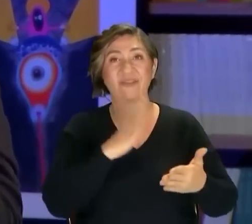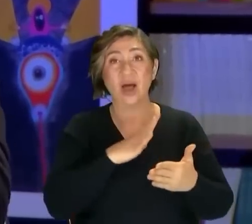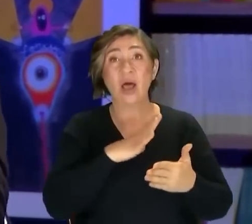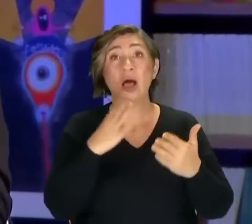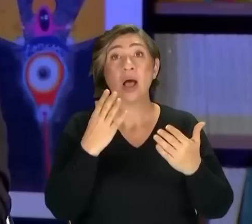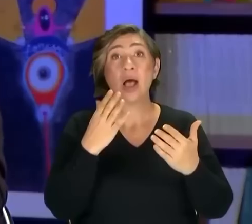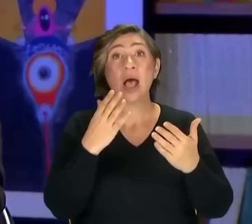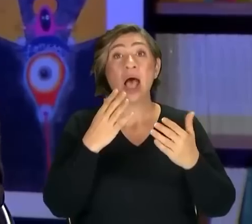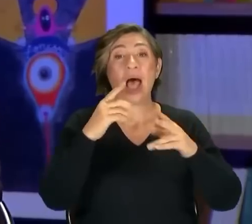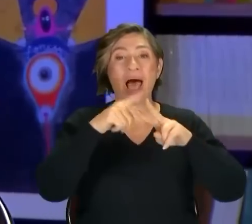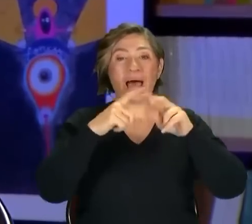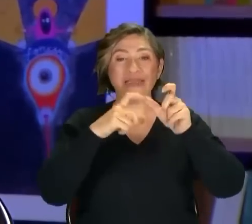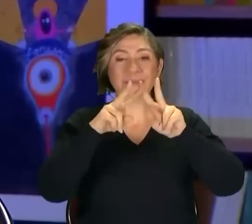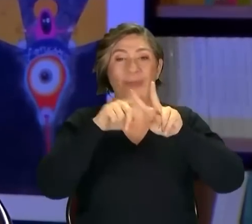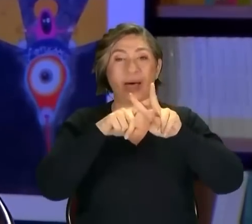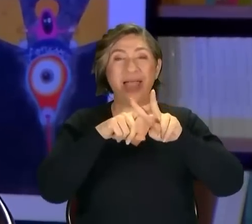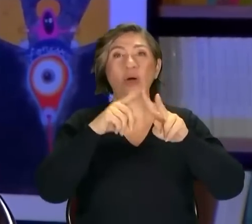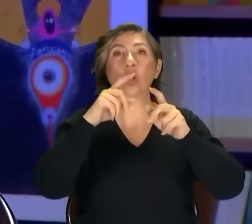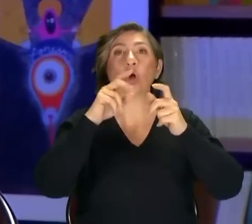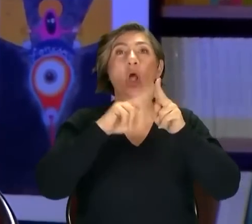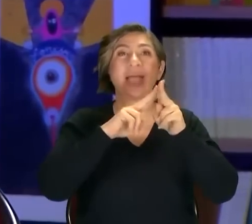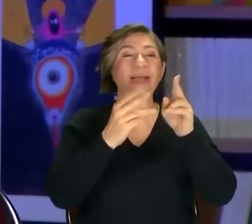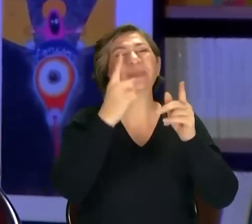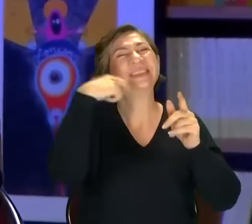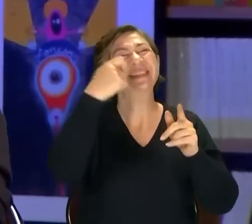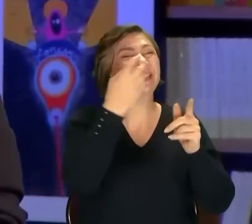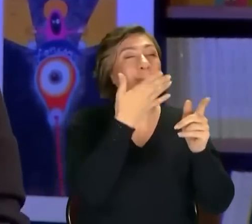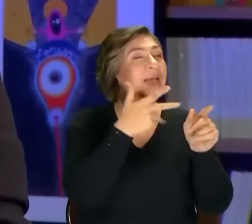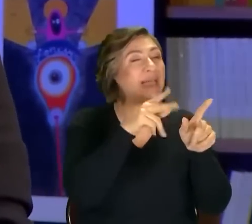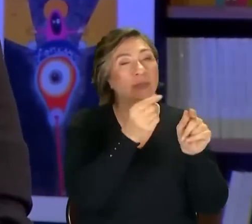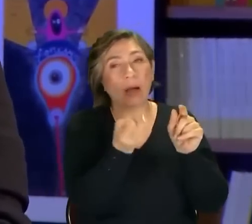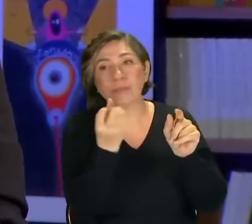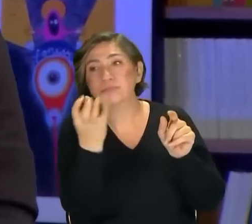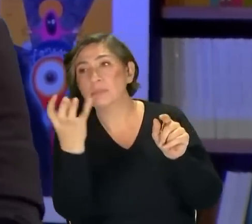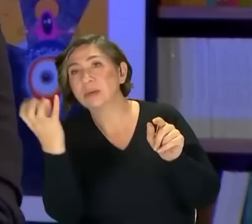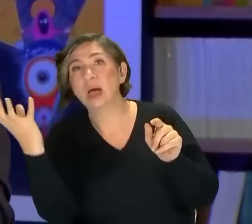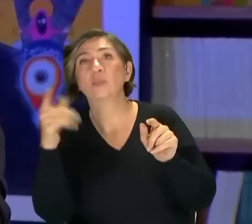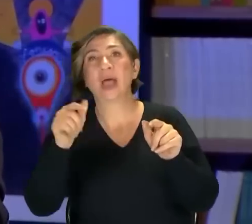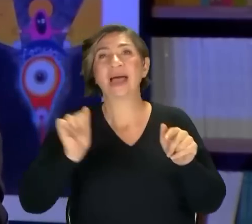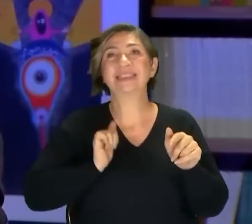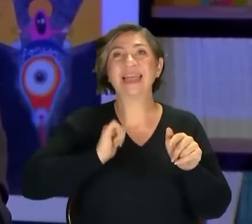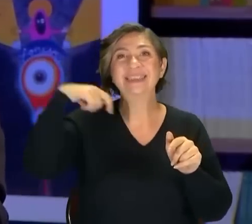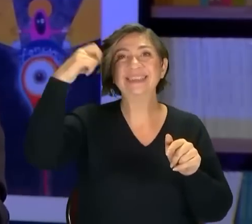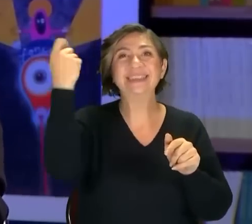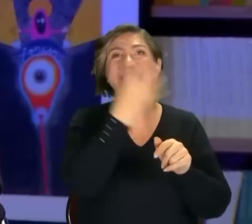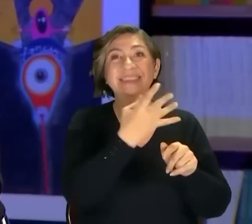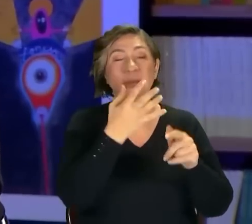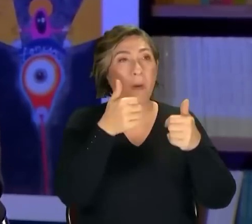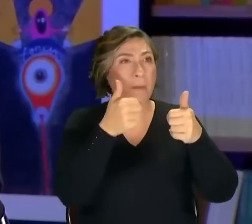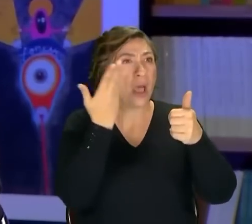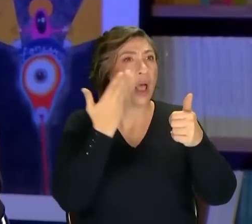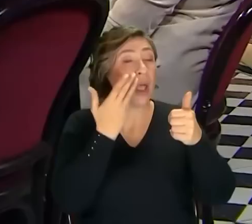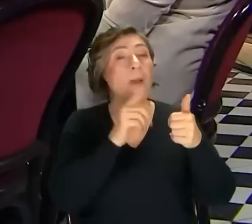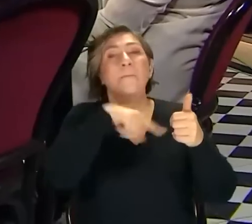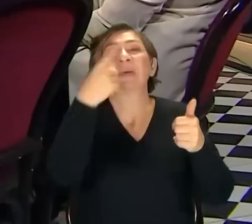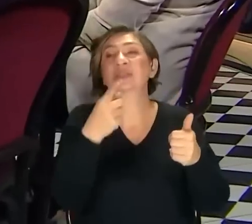hani Asman'ın Konak çıktıktan sonra Zerda kesin çıkacaktır. Ya da onun muadil diziler. Çünkü hani bugün bir asker dizisi çok tutarsa yanına başka